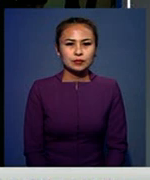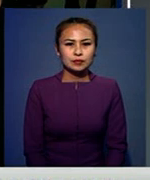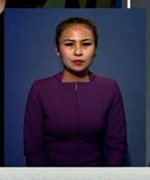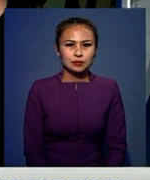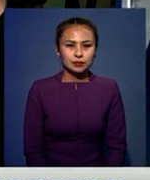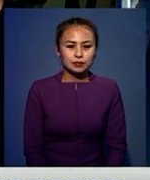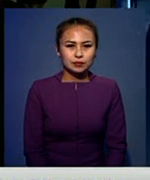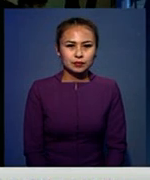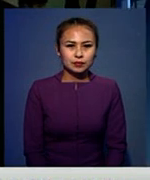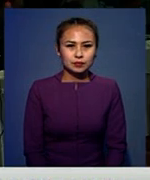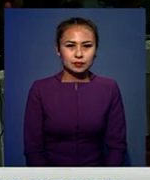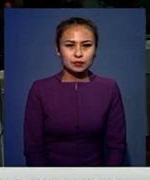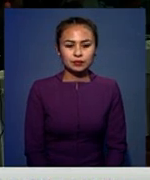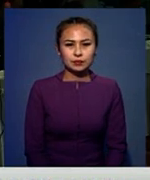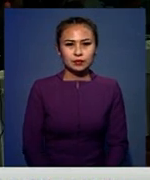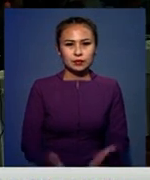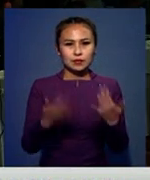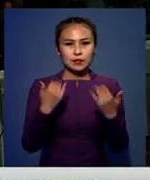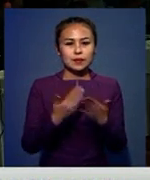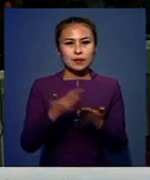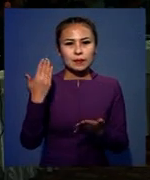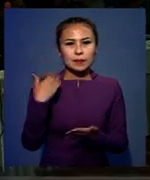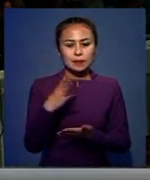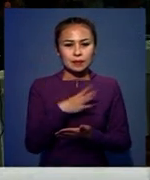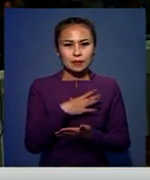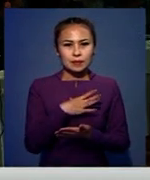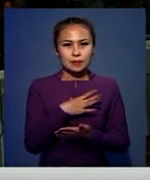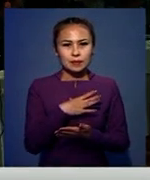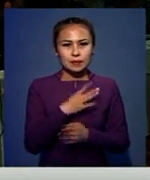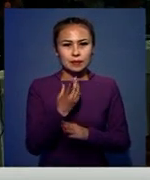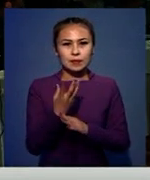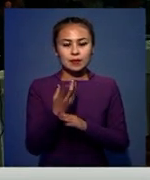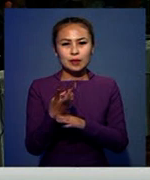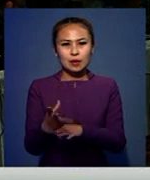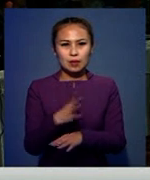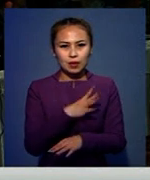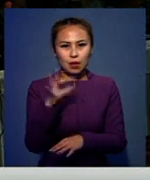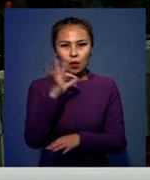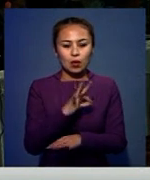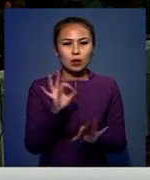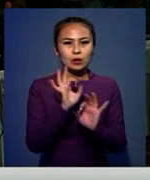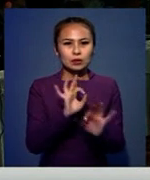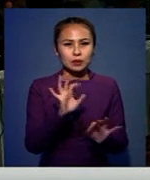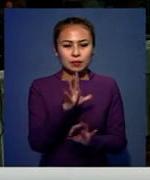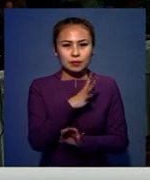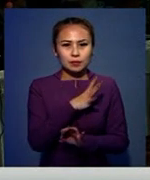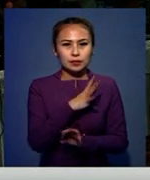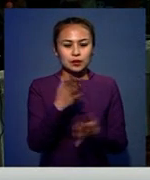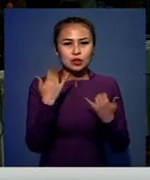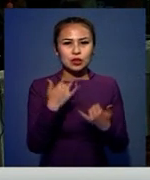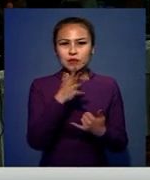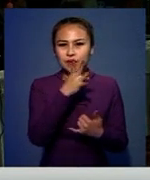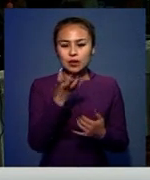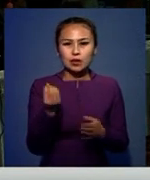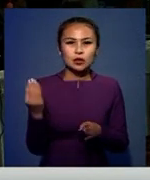Рахмет, Әнуарбек. Қайырлы кеш, құрметті көрермен. Бұған дейін сіздерге бірнеше рет халықаралық байқаушылардың пікірін жеткізген болатынмын. Қазір тағы